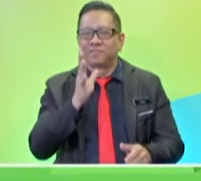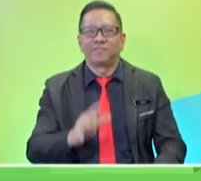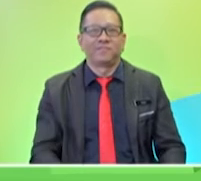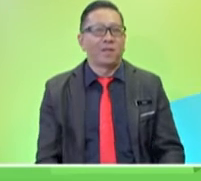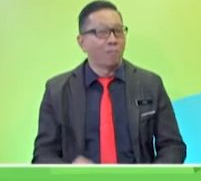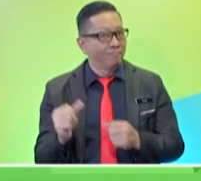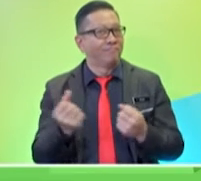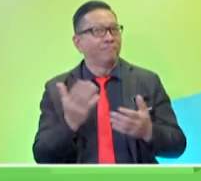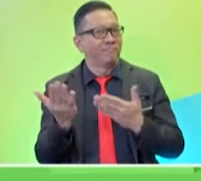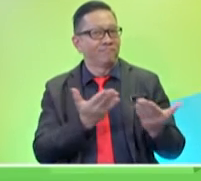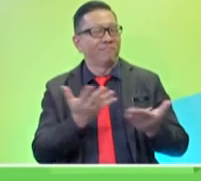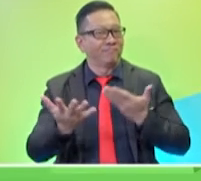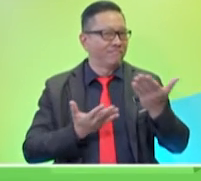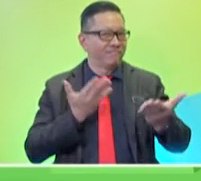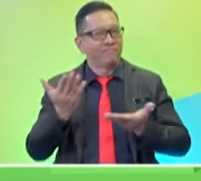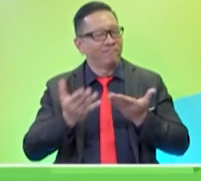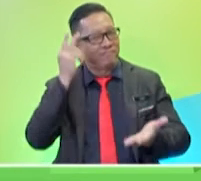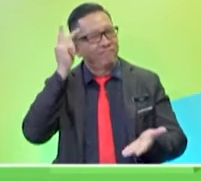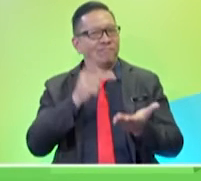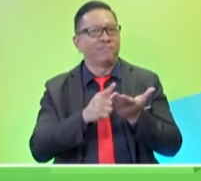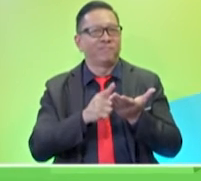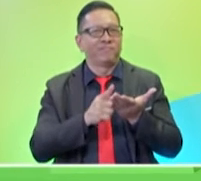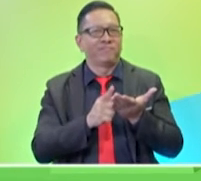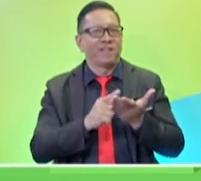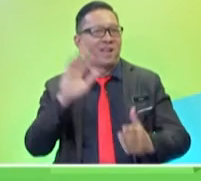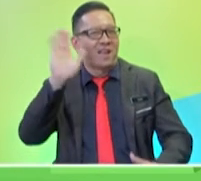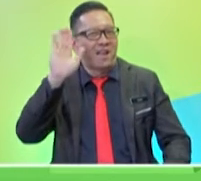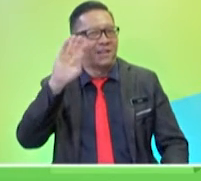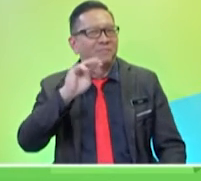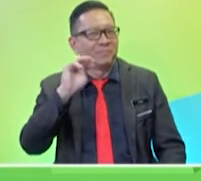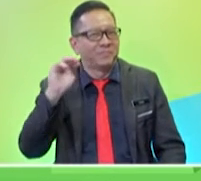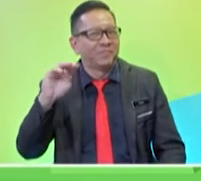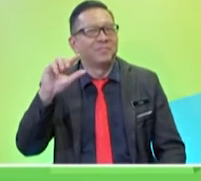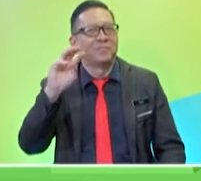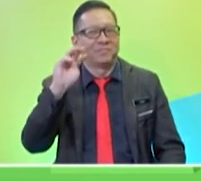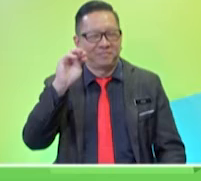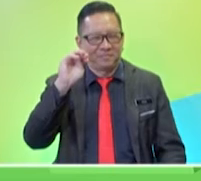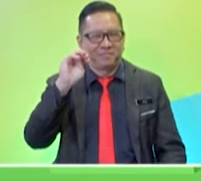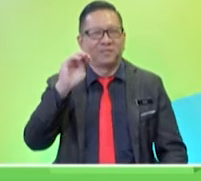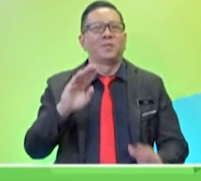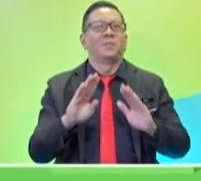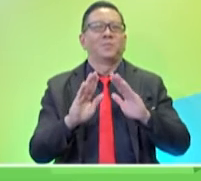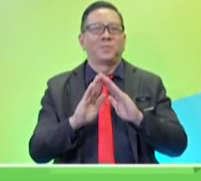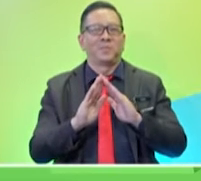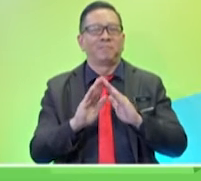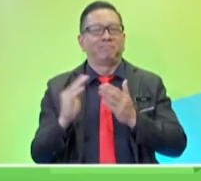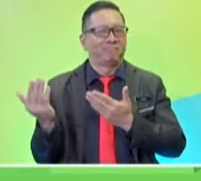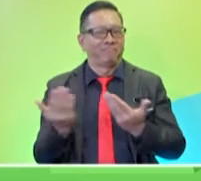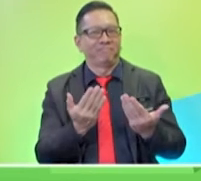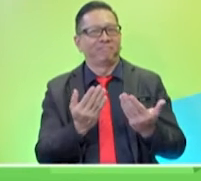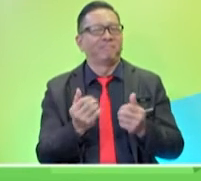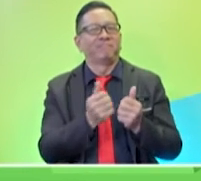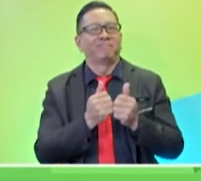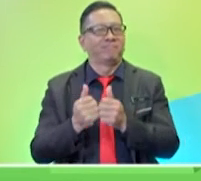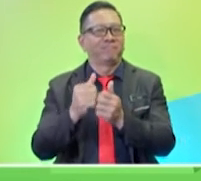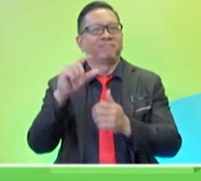Has perkenalkan? Baiklah Mira, terima kasih. Baiklah, hai murid-murid di dalam talian dan murid-murid di rumah. Mari kita berkenalan dengan murid-murid di